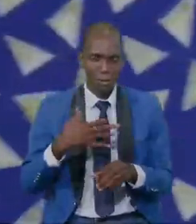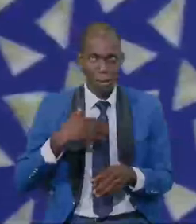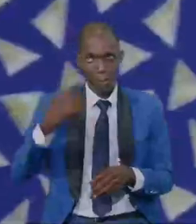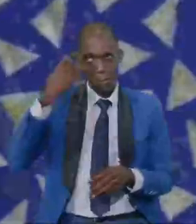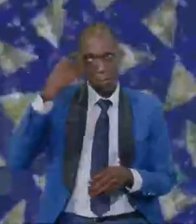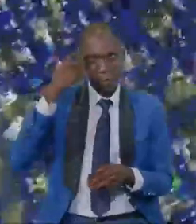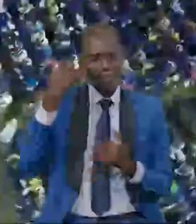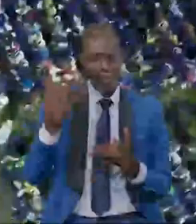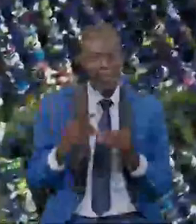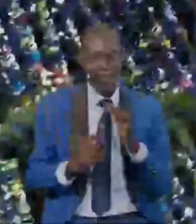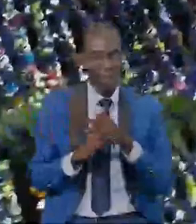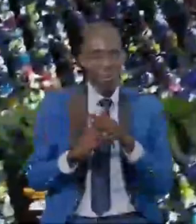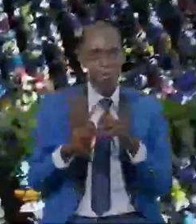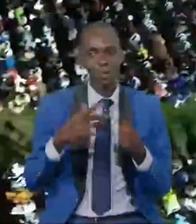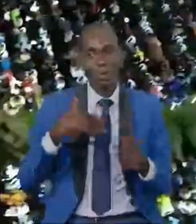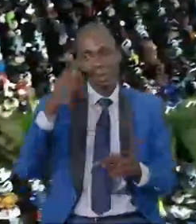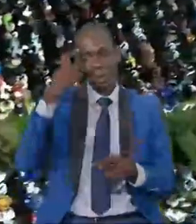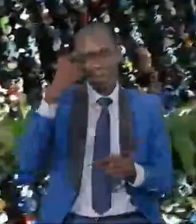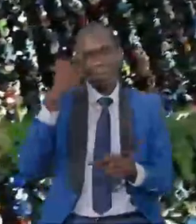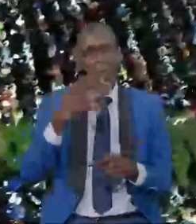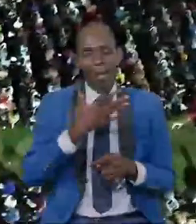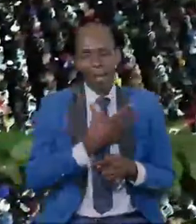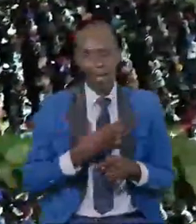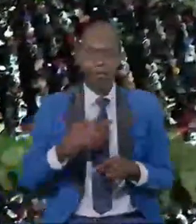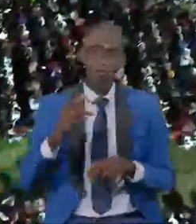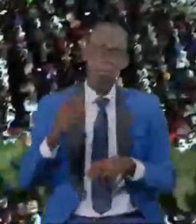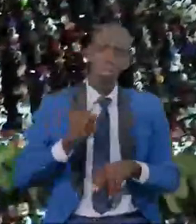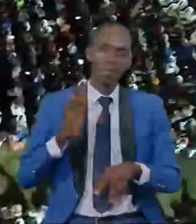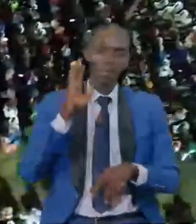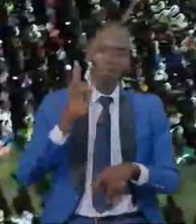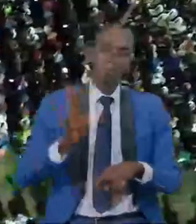dans ma pensée. Et vont se tenir devant moi.